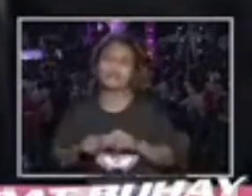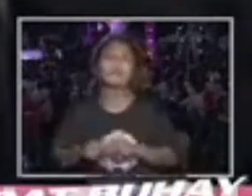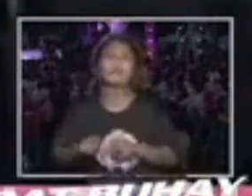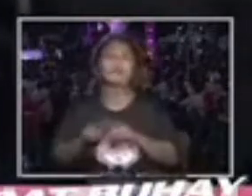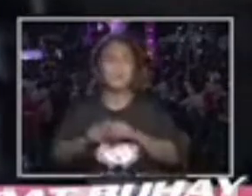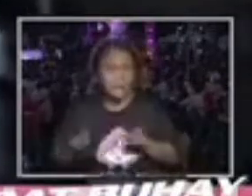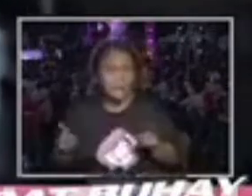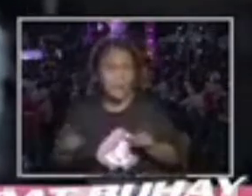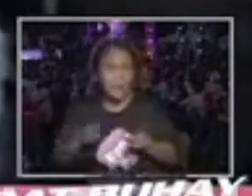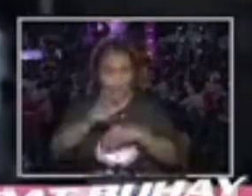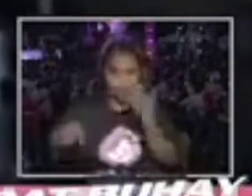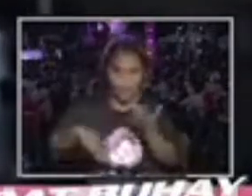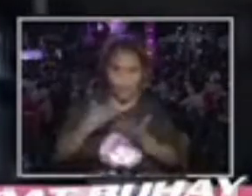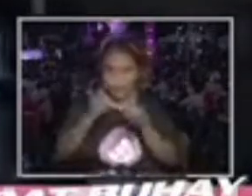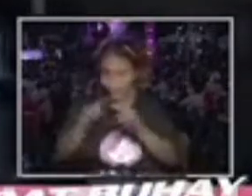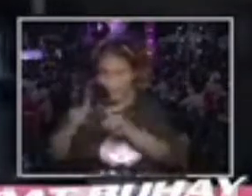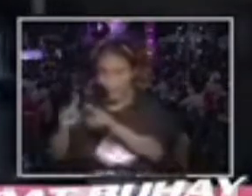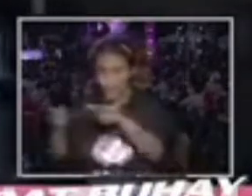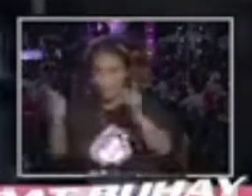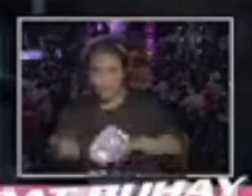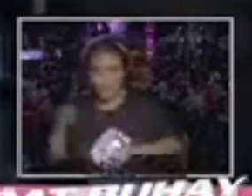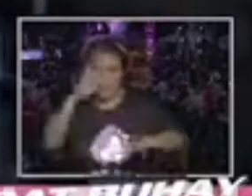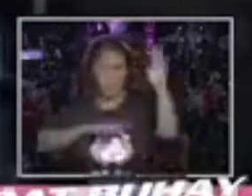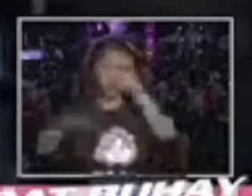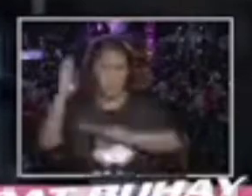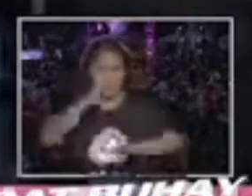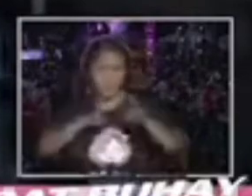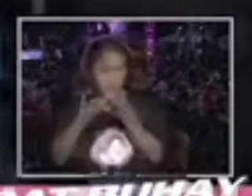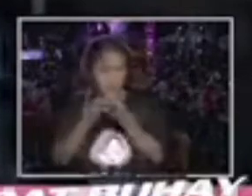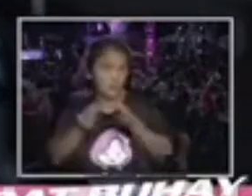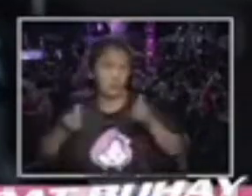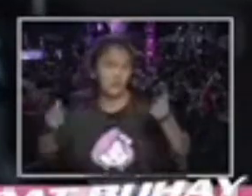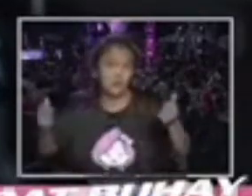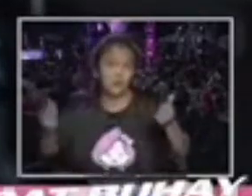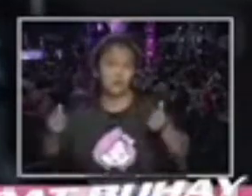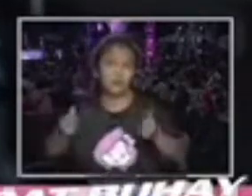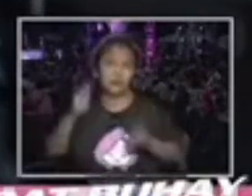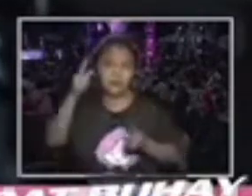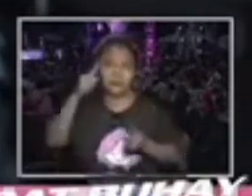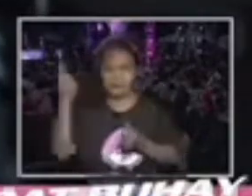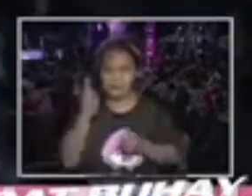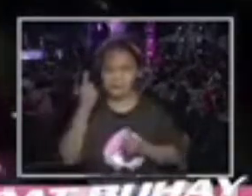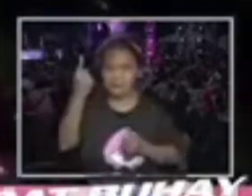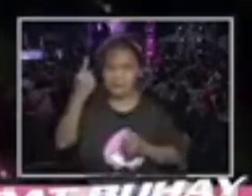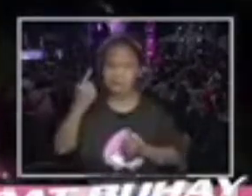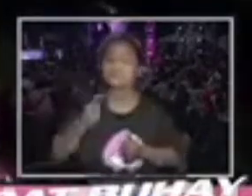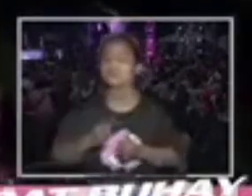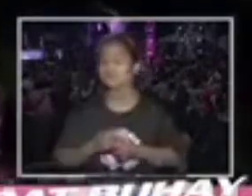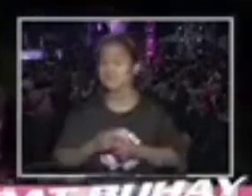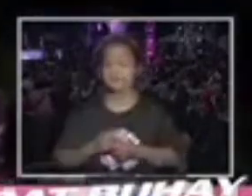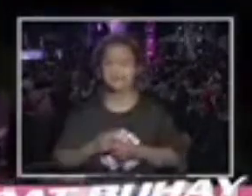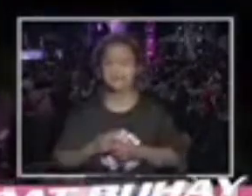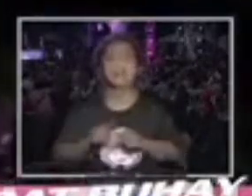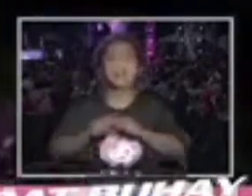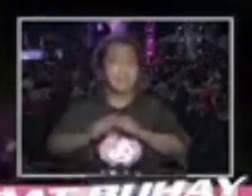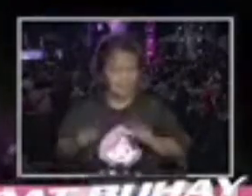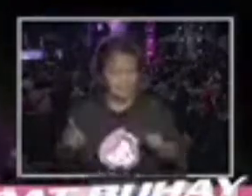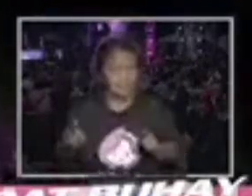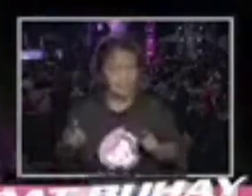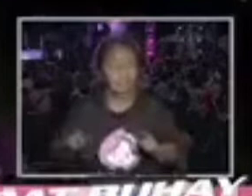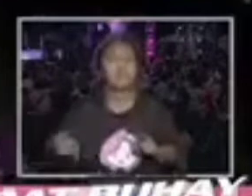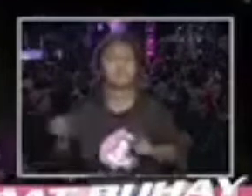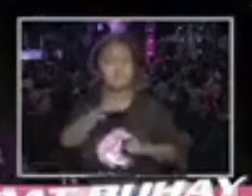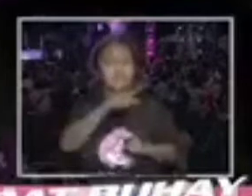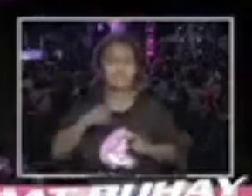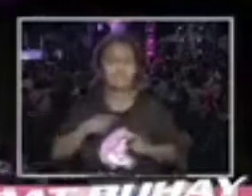na mawawala ang lahat ng problema natin sa isang iglap lamang. Pero ang